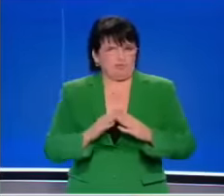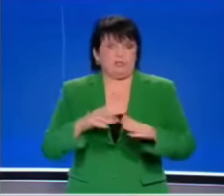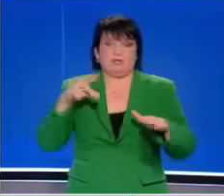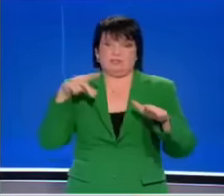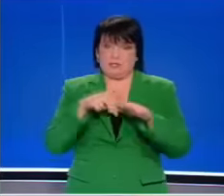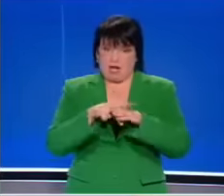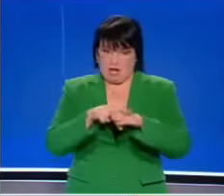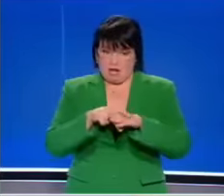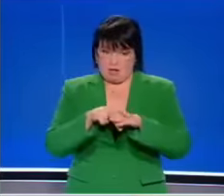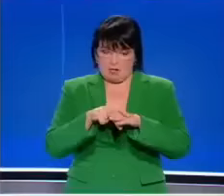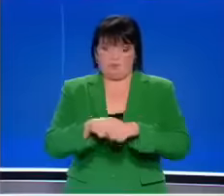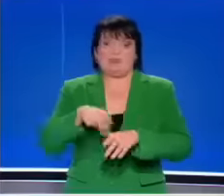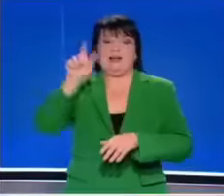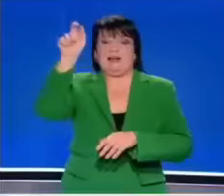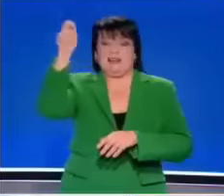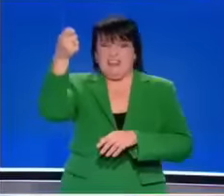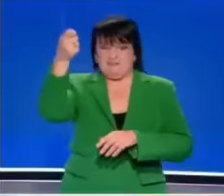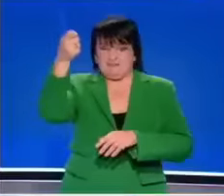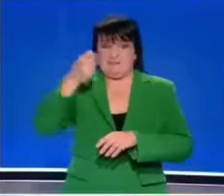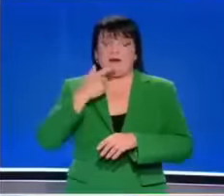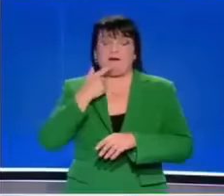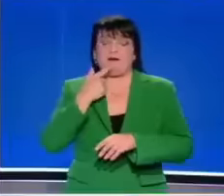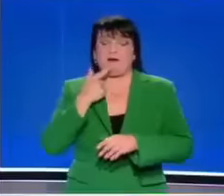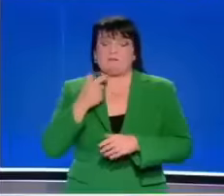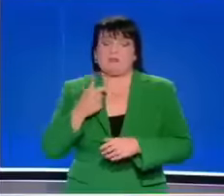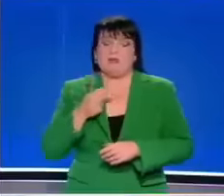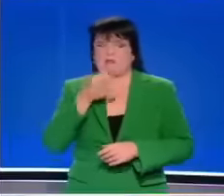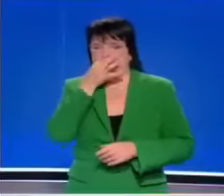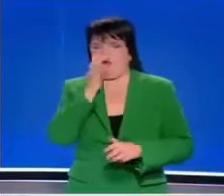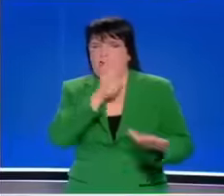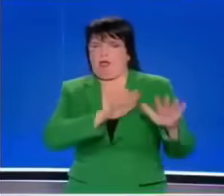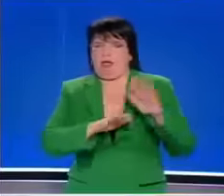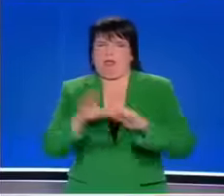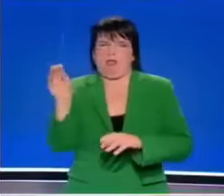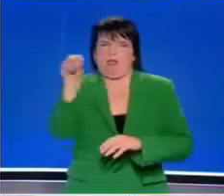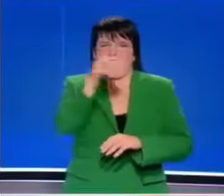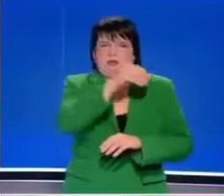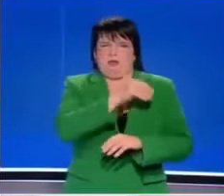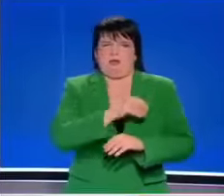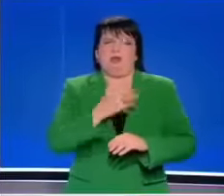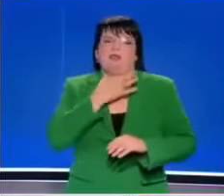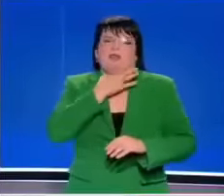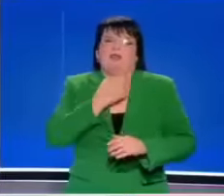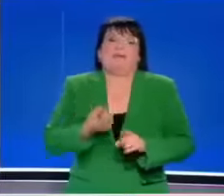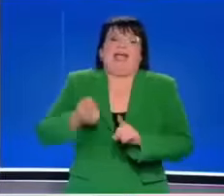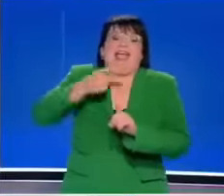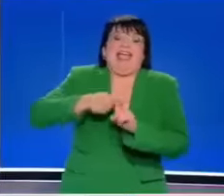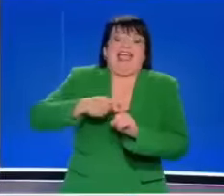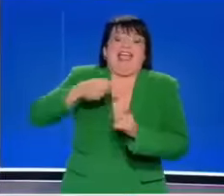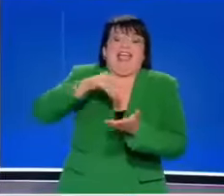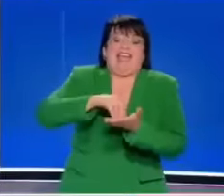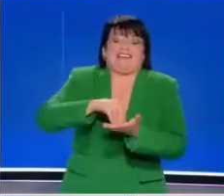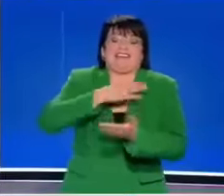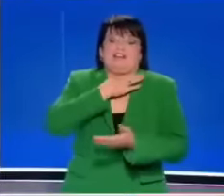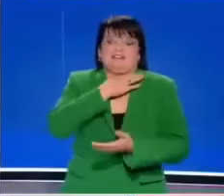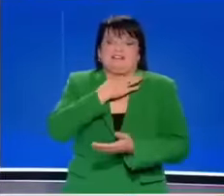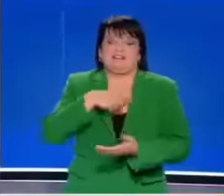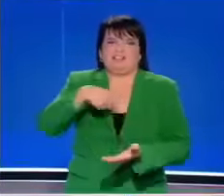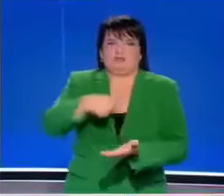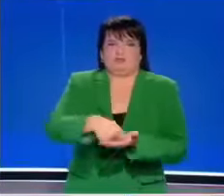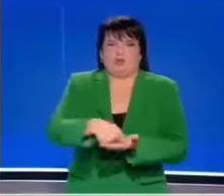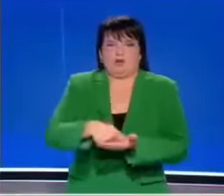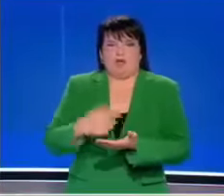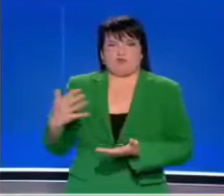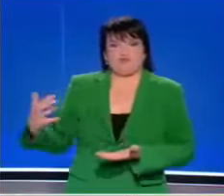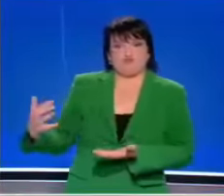τράπεζες κ το ηλεκτρικό ρεύμα έχουνε τόσο μεγάλη αισχροκέρδεια που εμείς θέλουμε μια έκτακτη εισφορά 90% στα